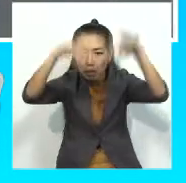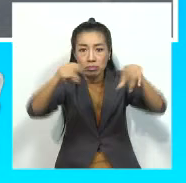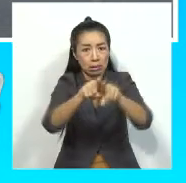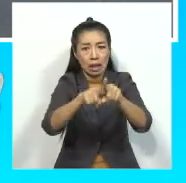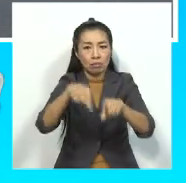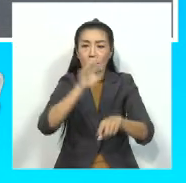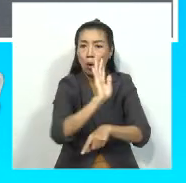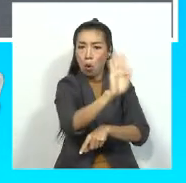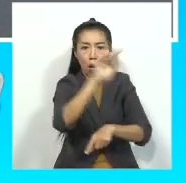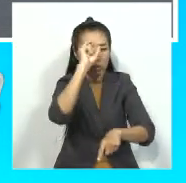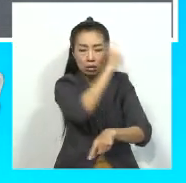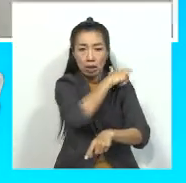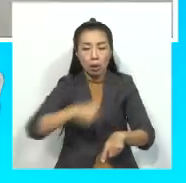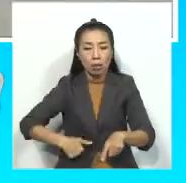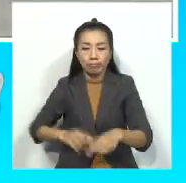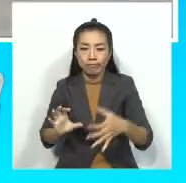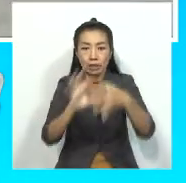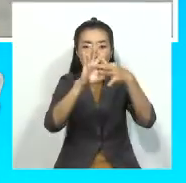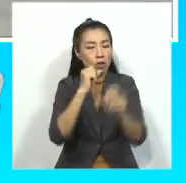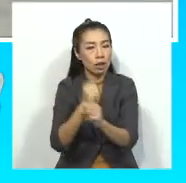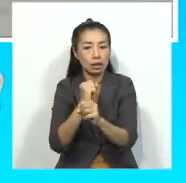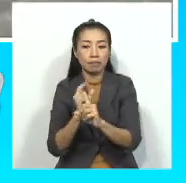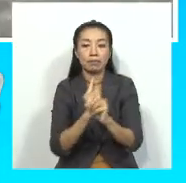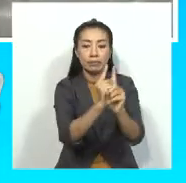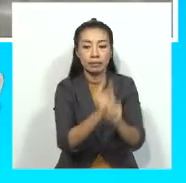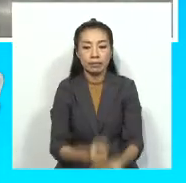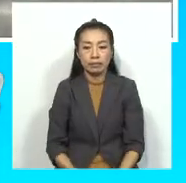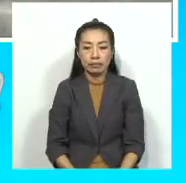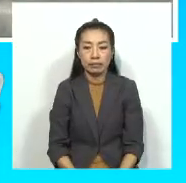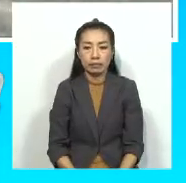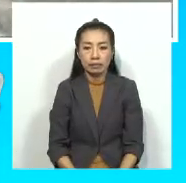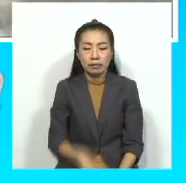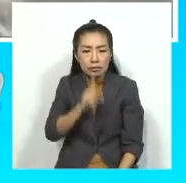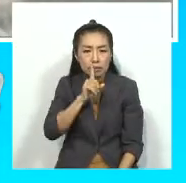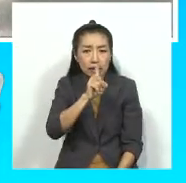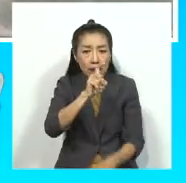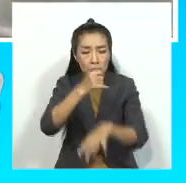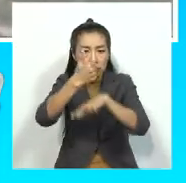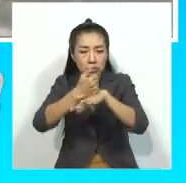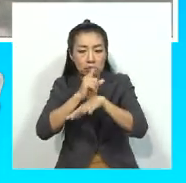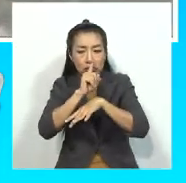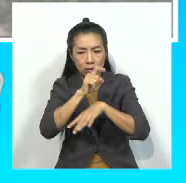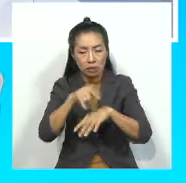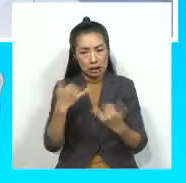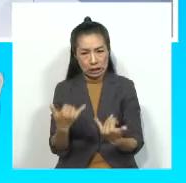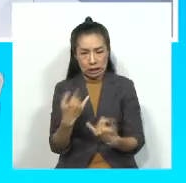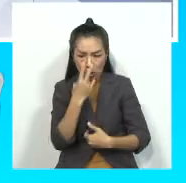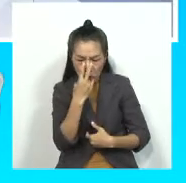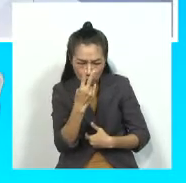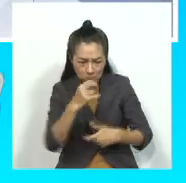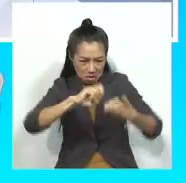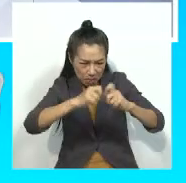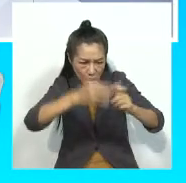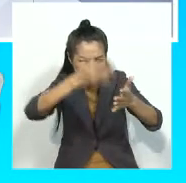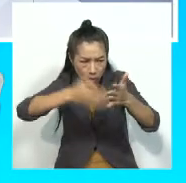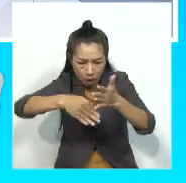นเนี่ยก็ต้องสืบสานพระราชสัญญาของพระองค์ท่านตรงนี้ครับ ครับท่านอธิบดีครับในข้อจำกัดที่เราพบกันเนี่ยมันยังเหมือนกับ